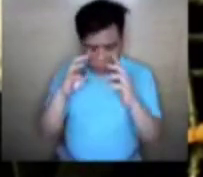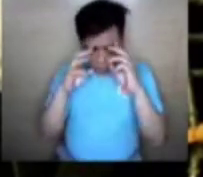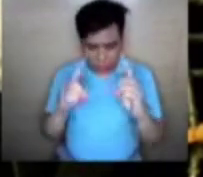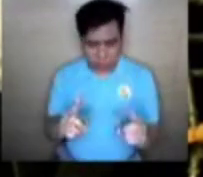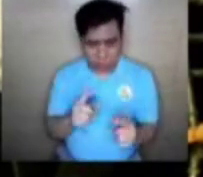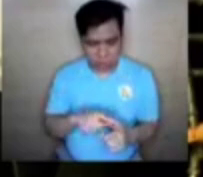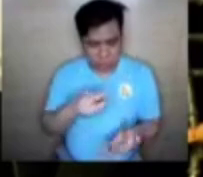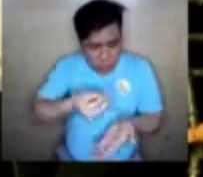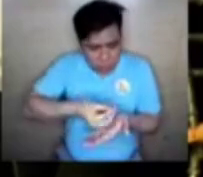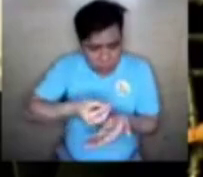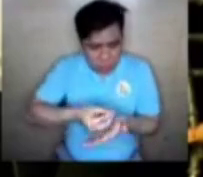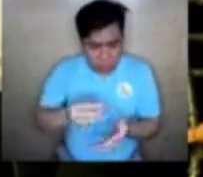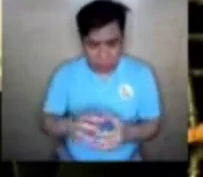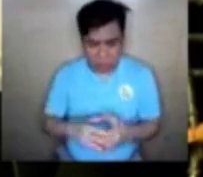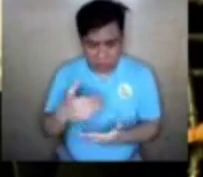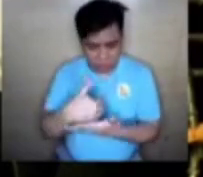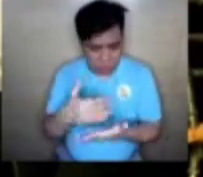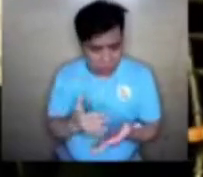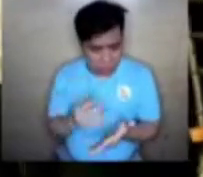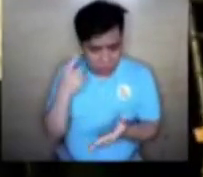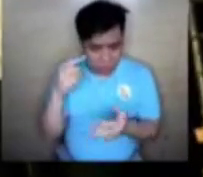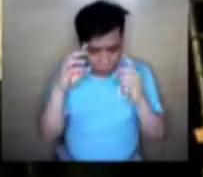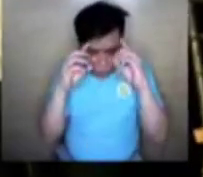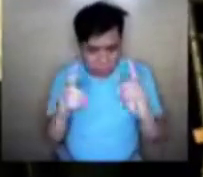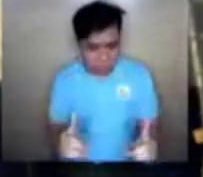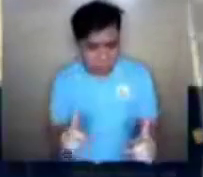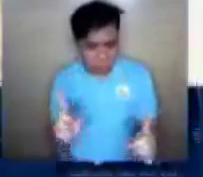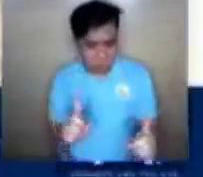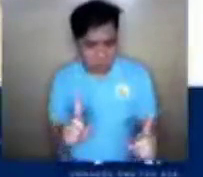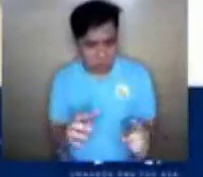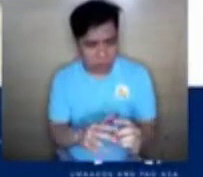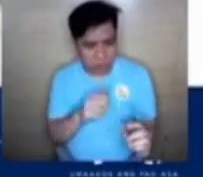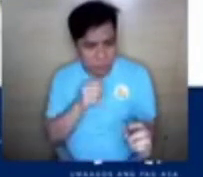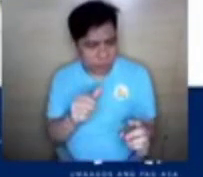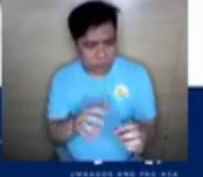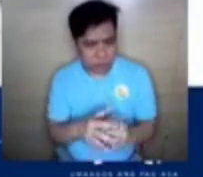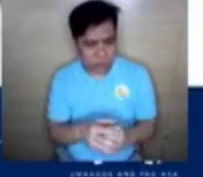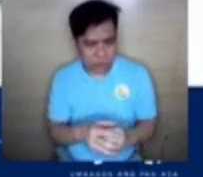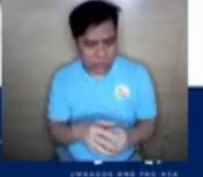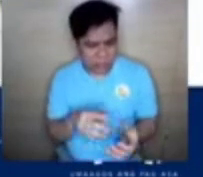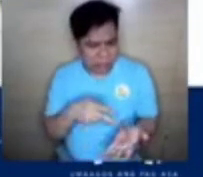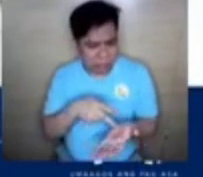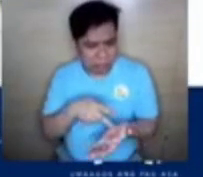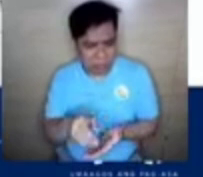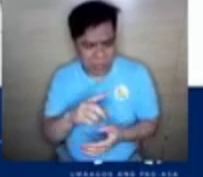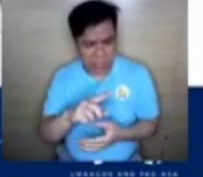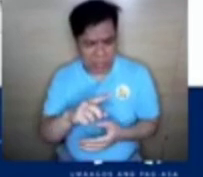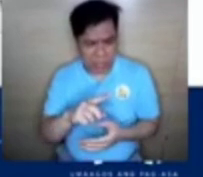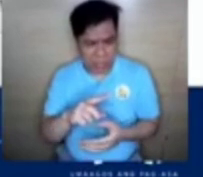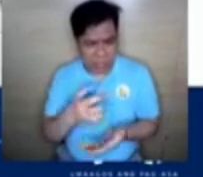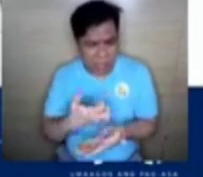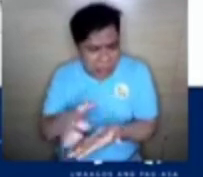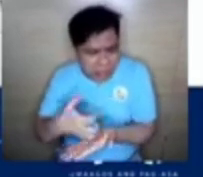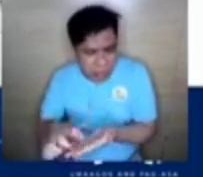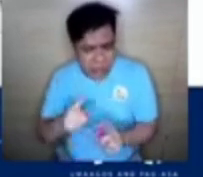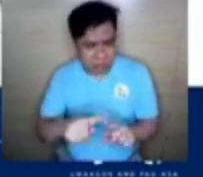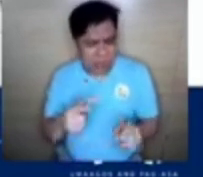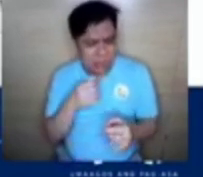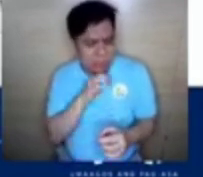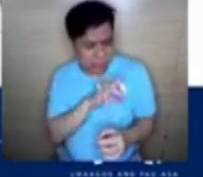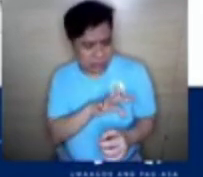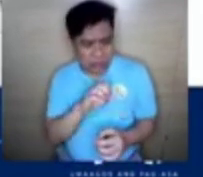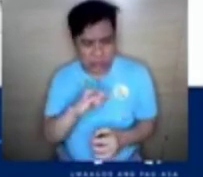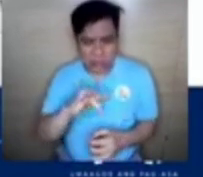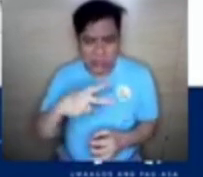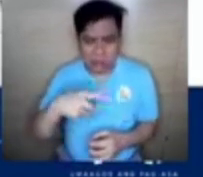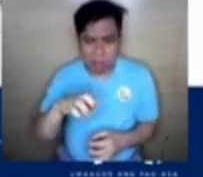Ang perang inilalaan natin para sa edukasyon, hindi po natin ito tinuturing na gastos. Bagkus ito po ay investment natin